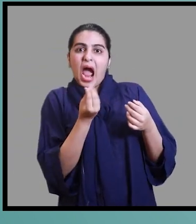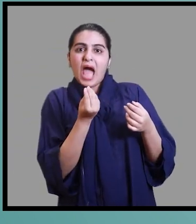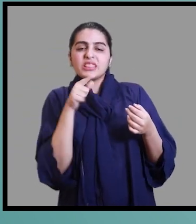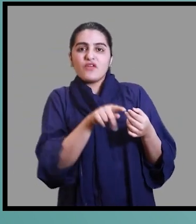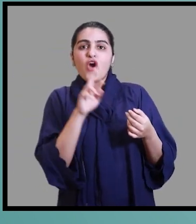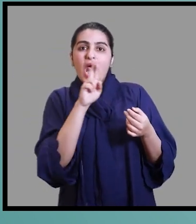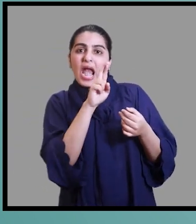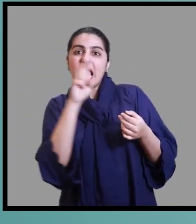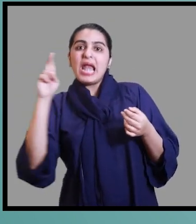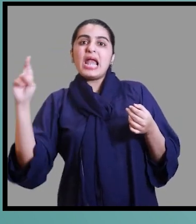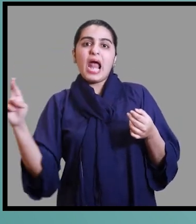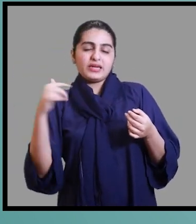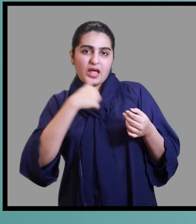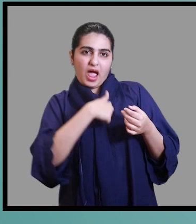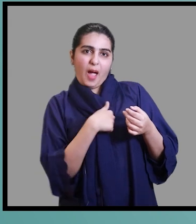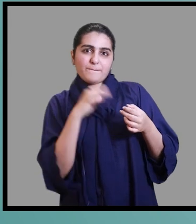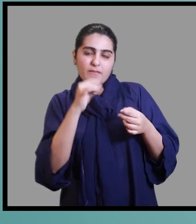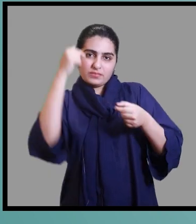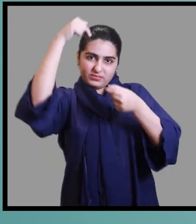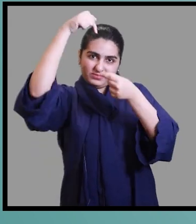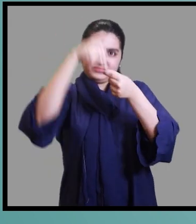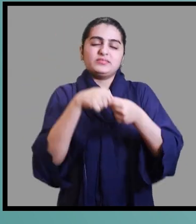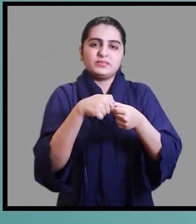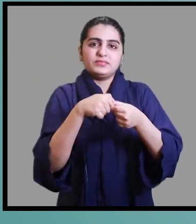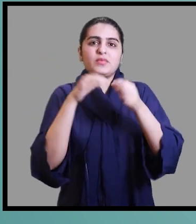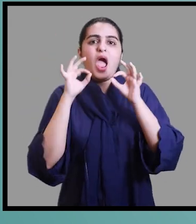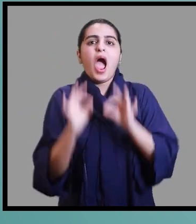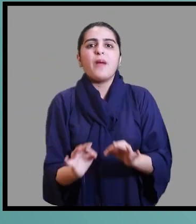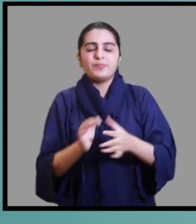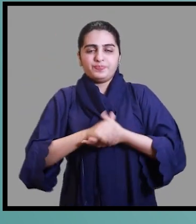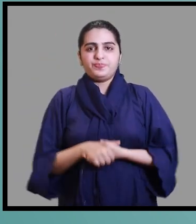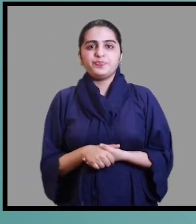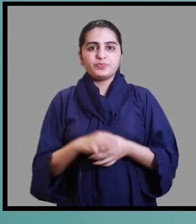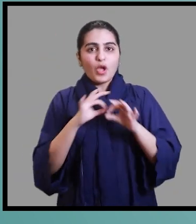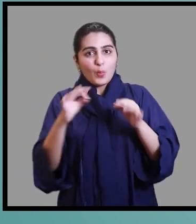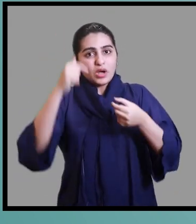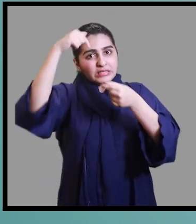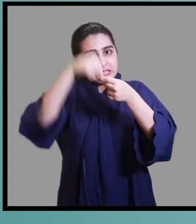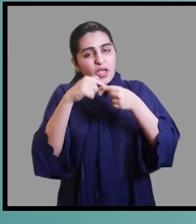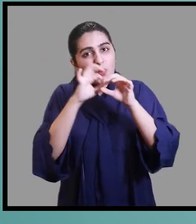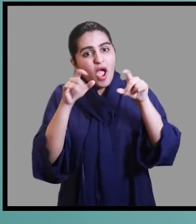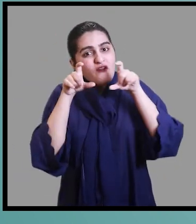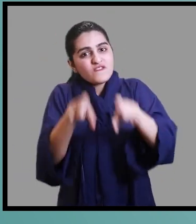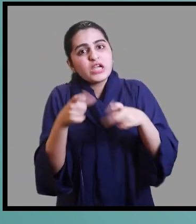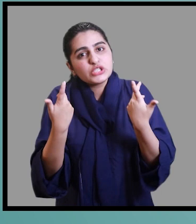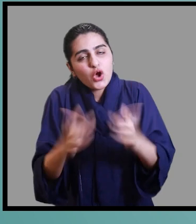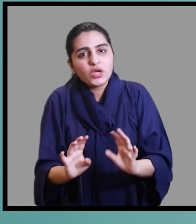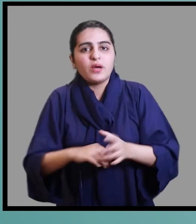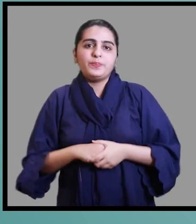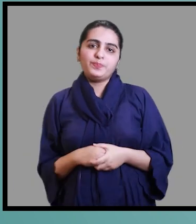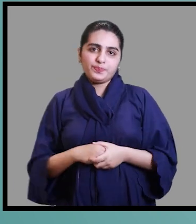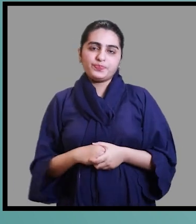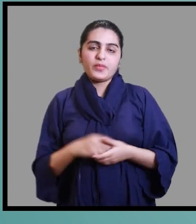हार्ट में जाता है, और इसको हम फिर इसके अंदर दिल के सीधे कमरे में इसको हम फिक्स कर देते